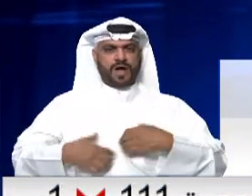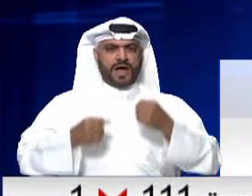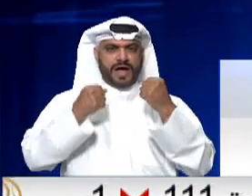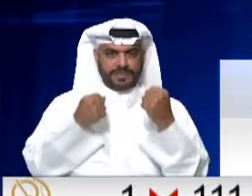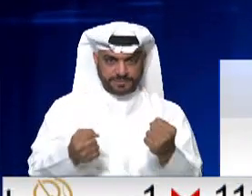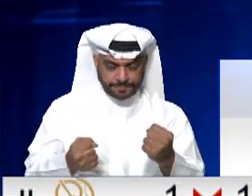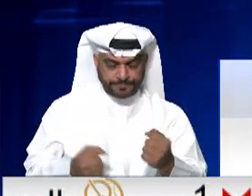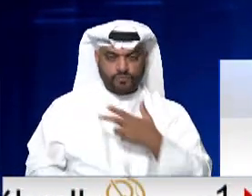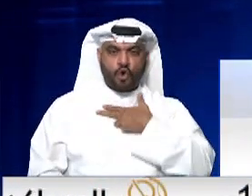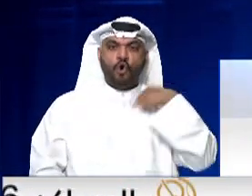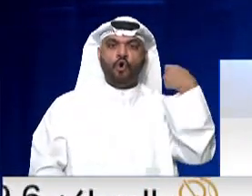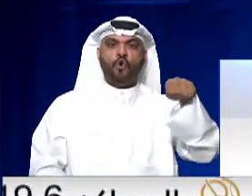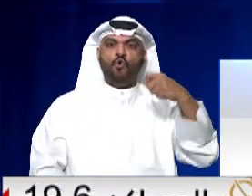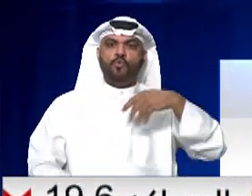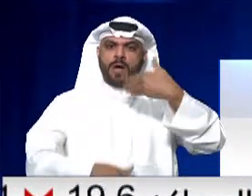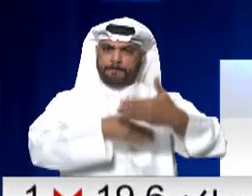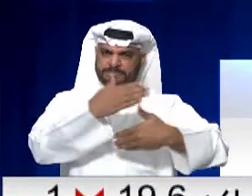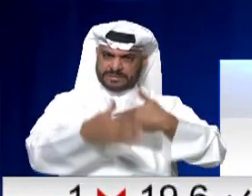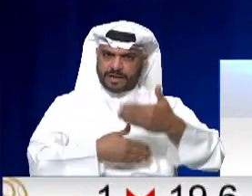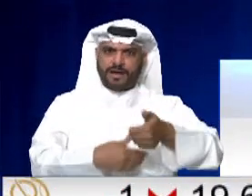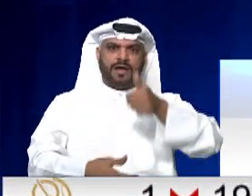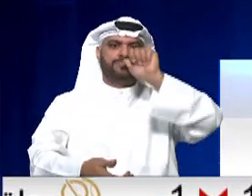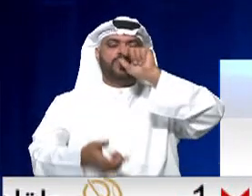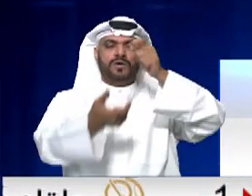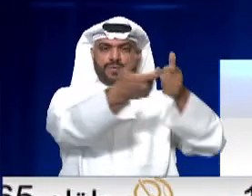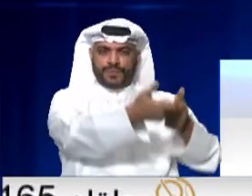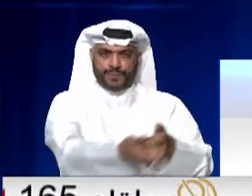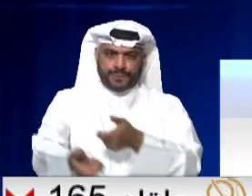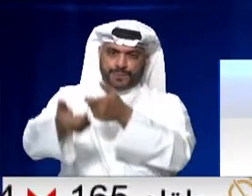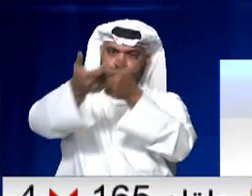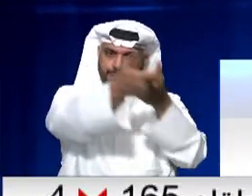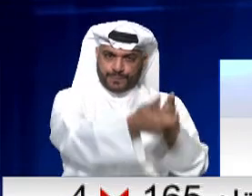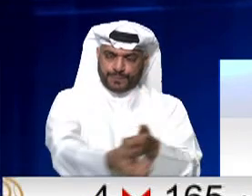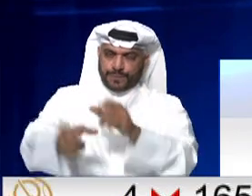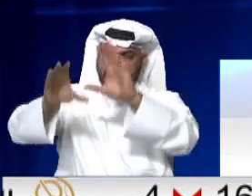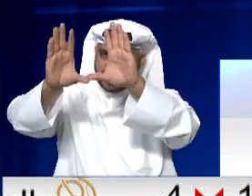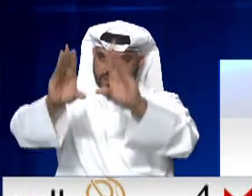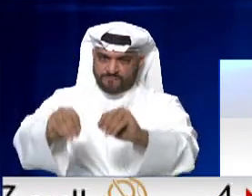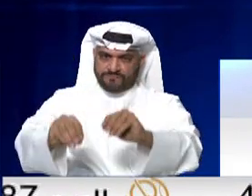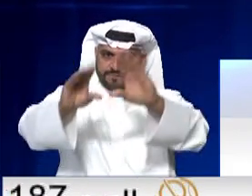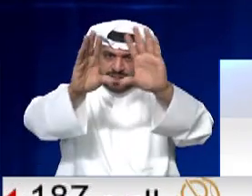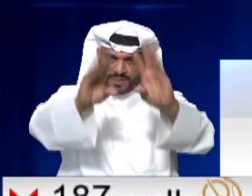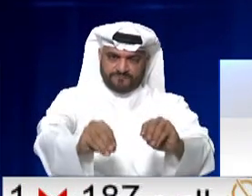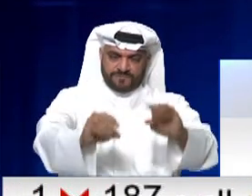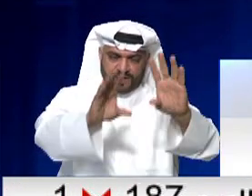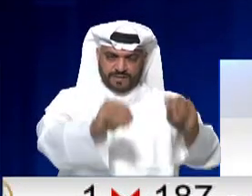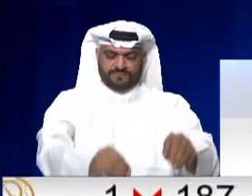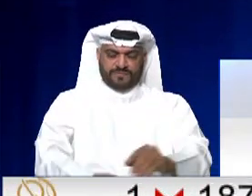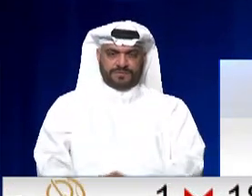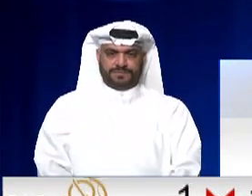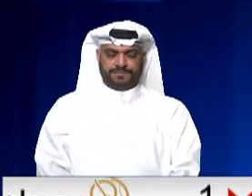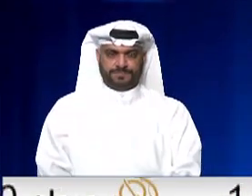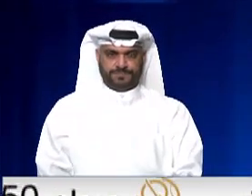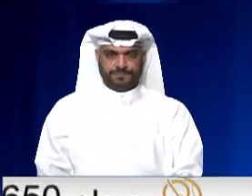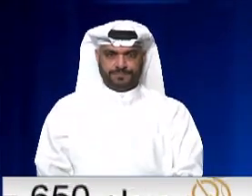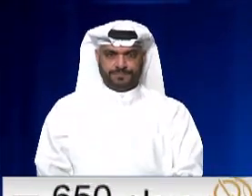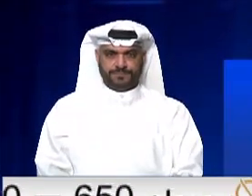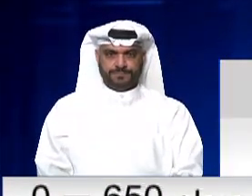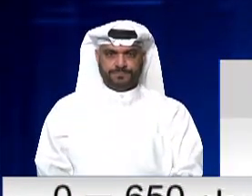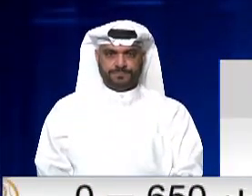ويتمكن المسؤولون في البلد الصديق من احتوائه وتجاوز اثار هذه الكارثه الطبيعيه